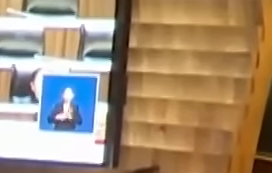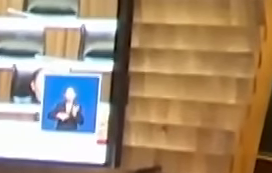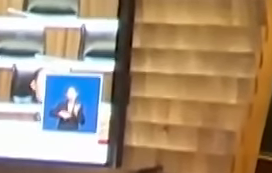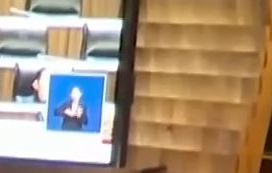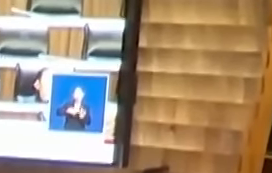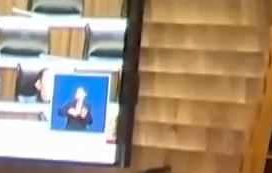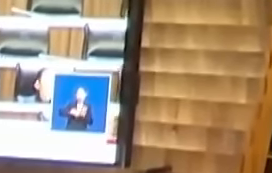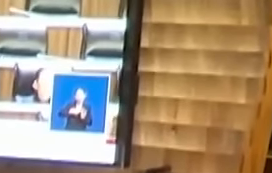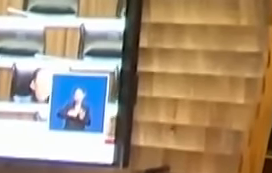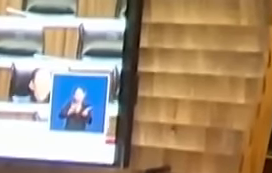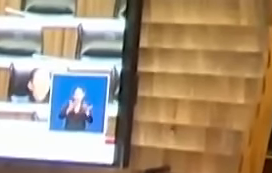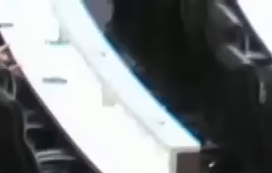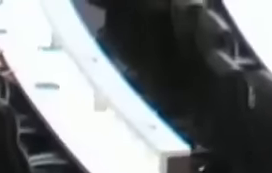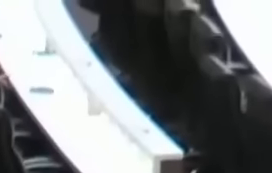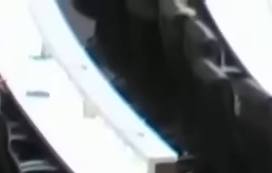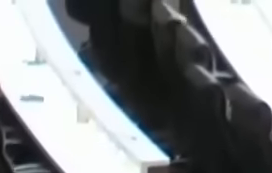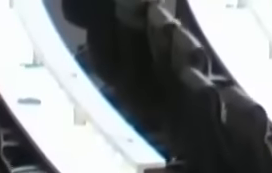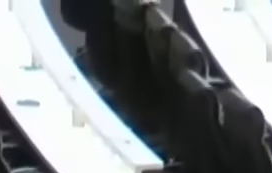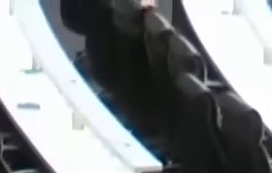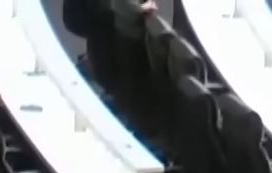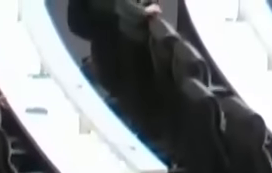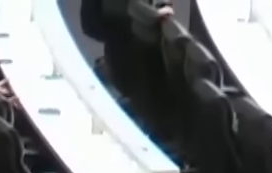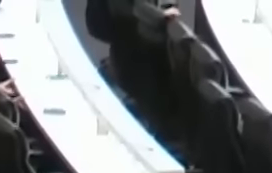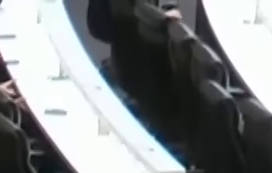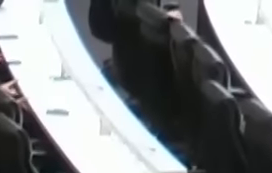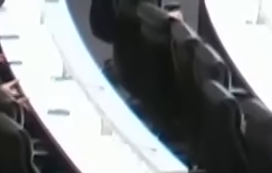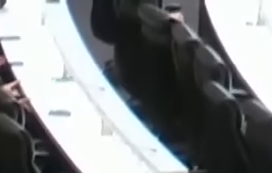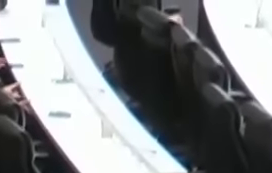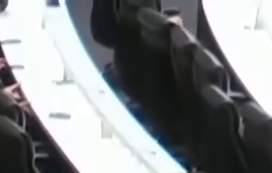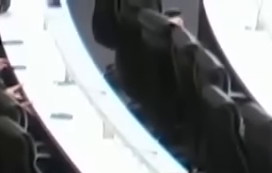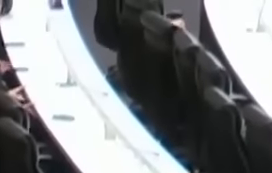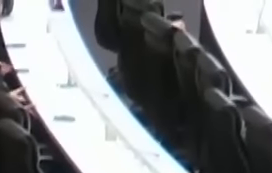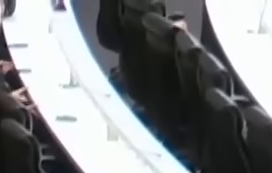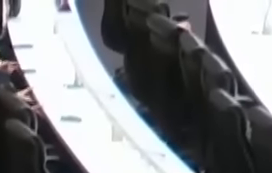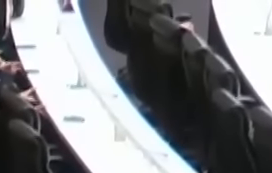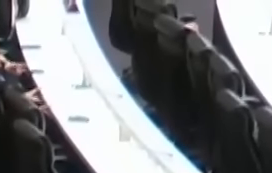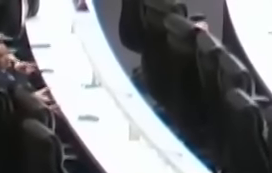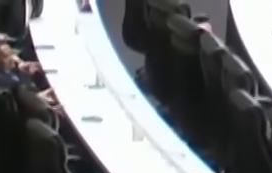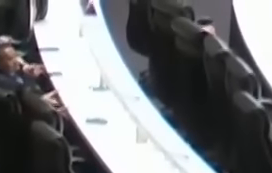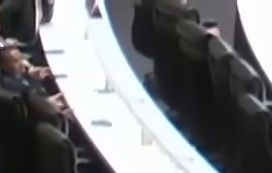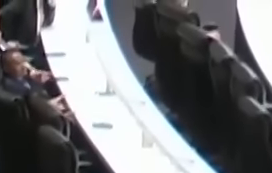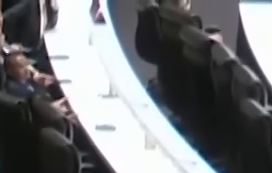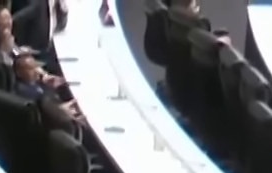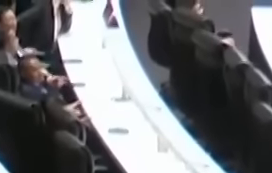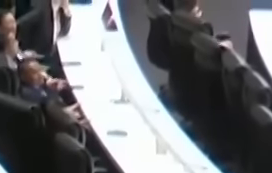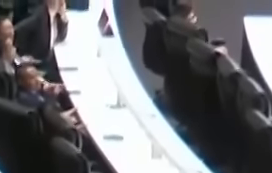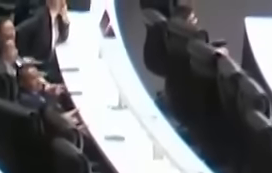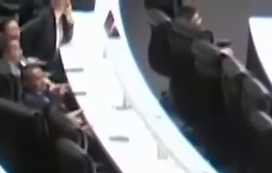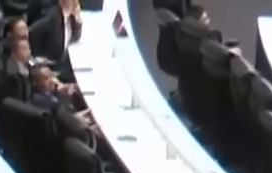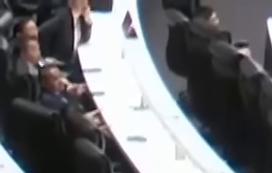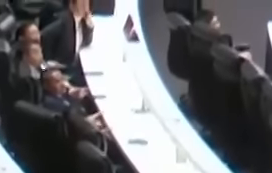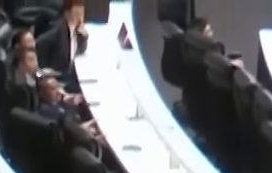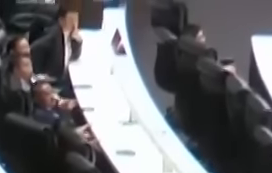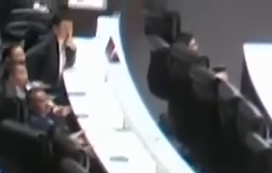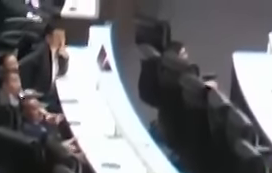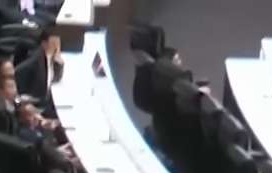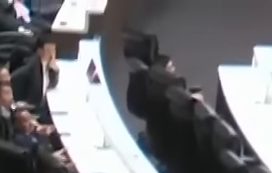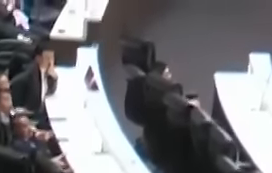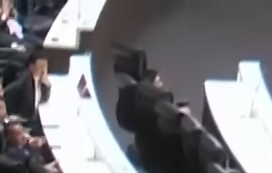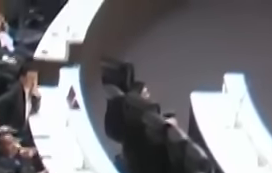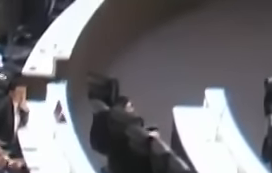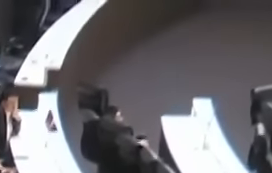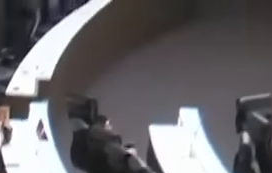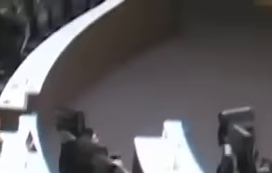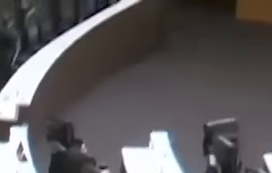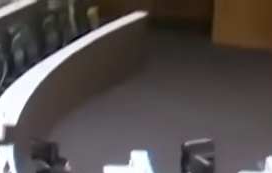ราบลื่นแรกๆเนี่ยอาจจะมีหน่อยควรจะโชว์วิสัยทัศน์ไหมขออภิปรายพรรคประชาชนสุดท้ายแล้วก็มีการ